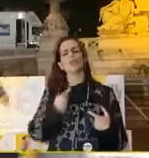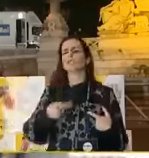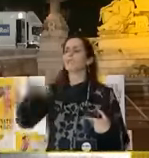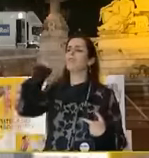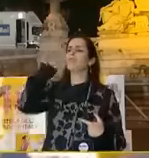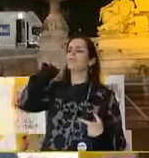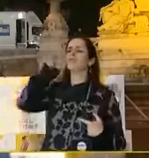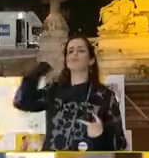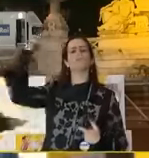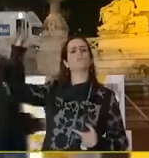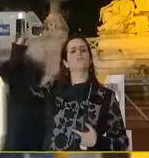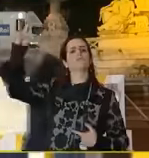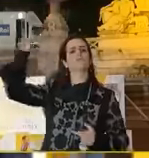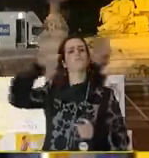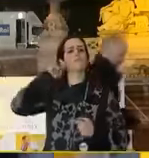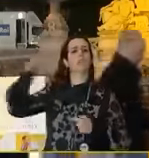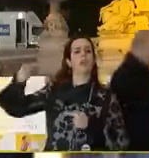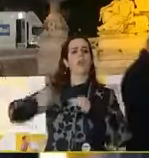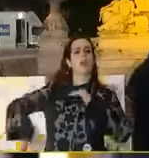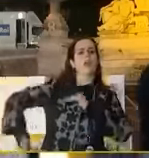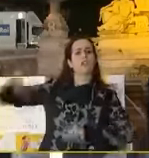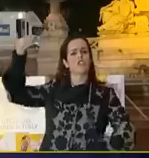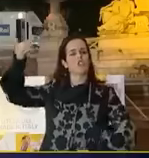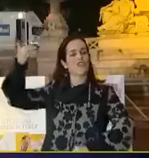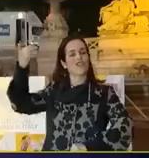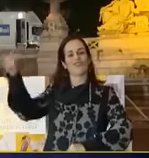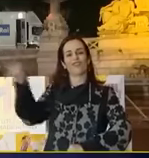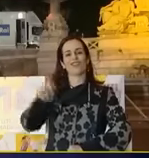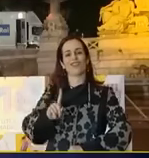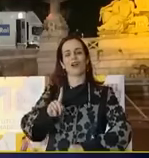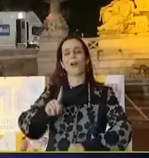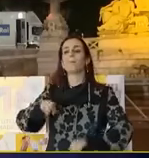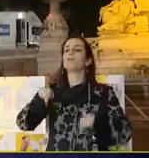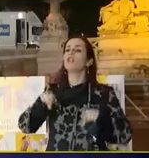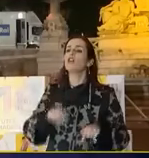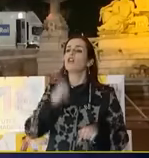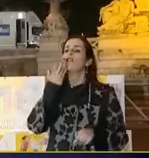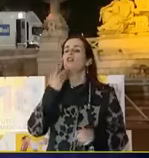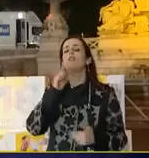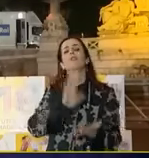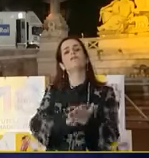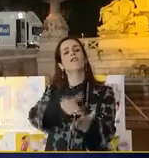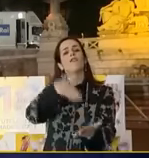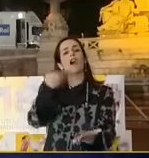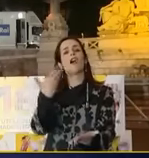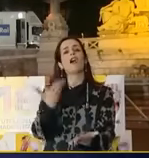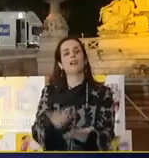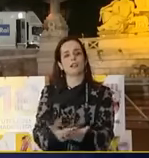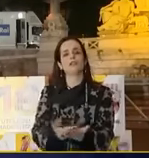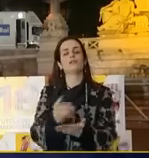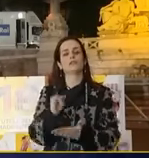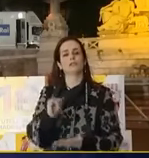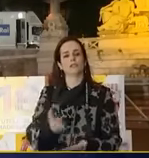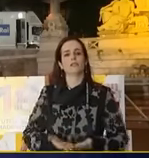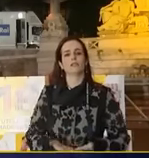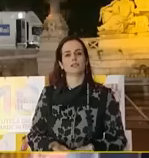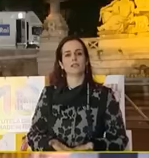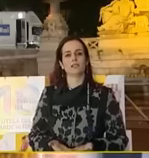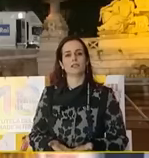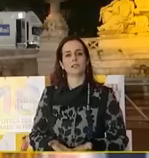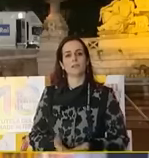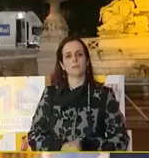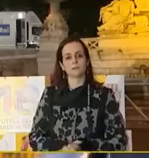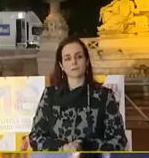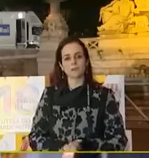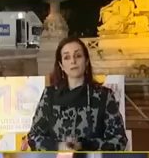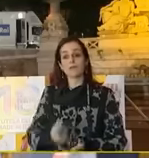voglio dare assolutamente un valore a questo, al nostro essere donne. Abbiamo